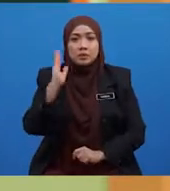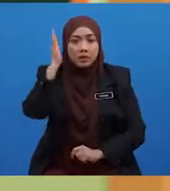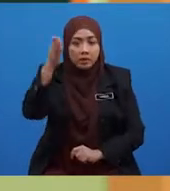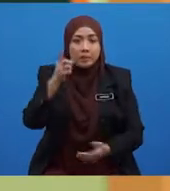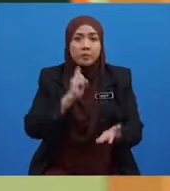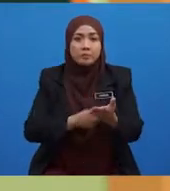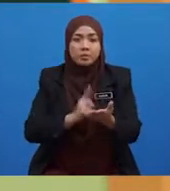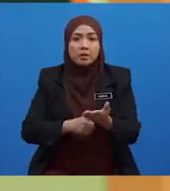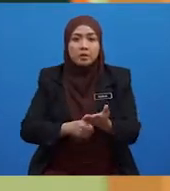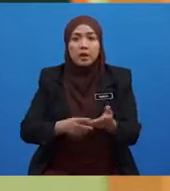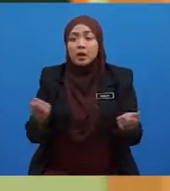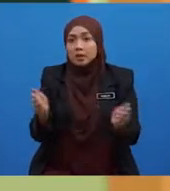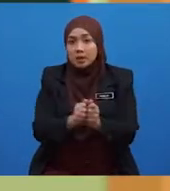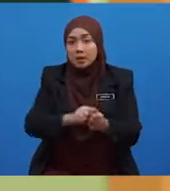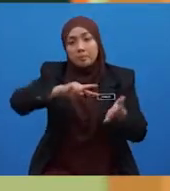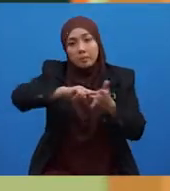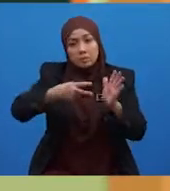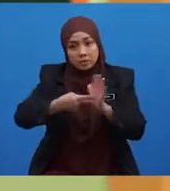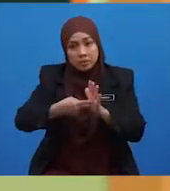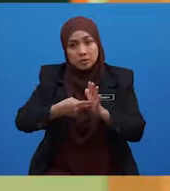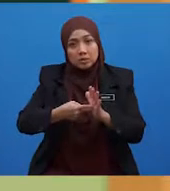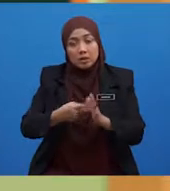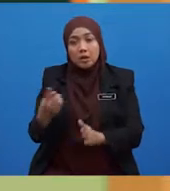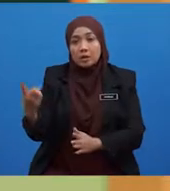yang dimaksudkan dengan daya tahan kardiovaskular.